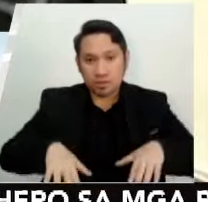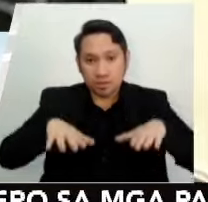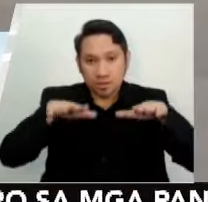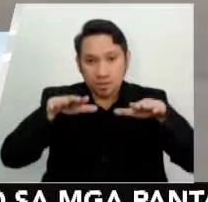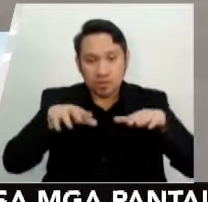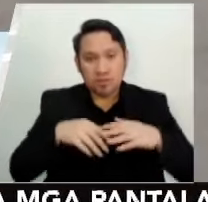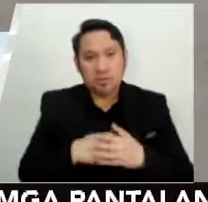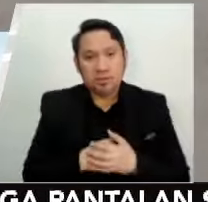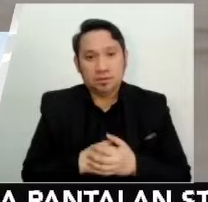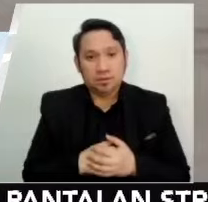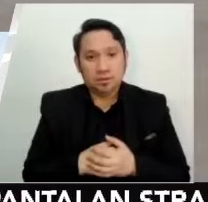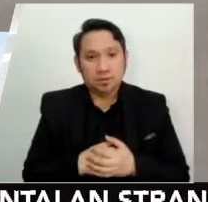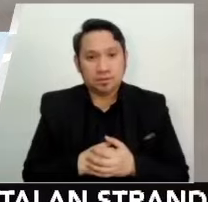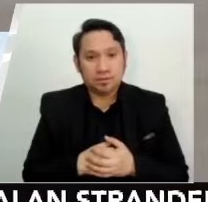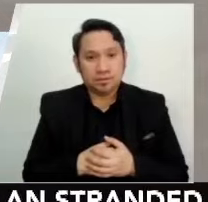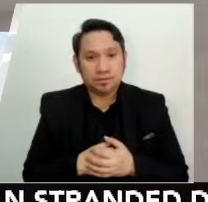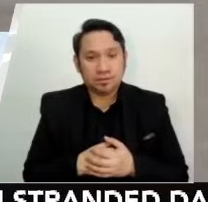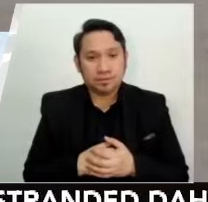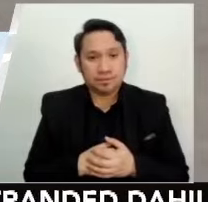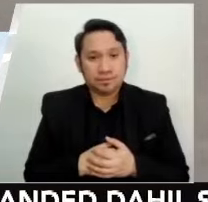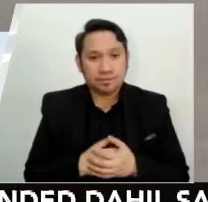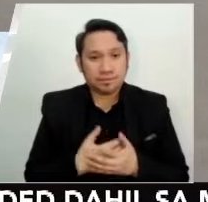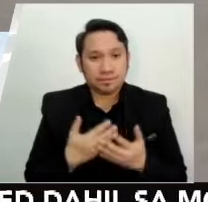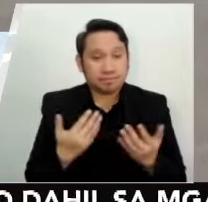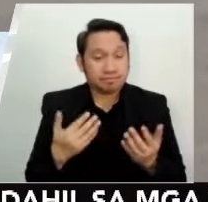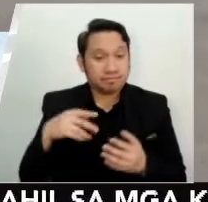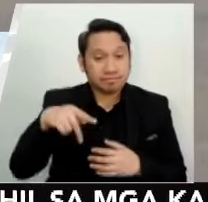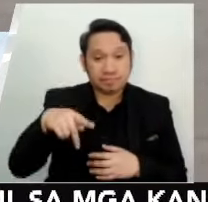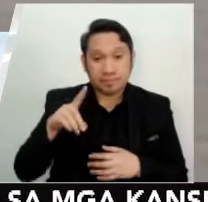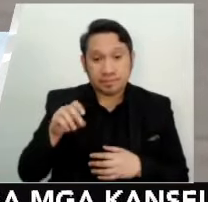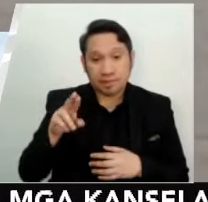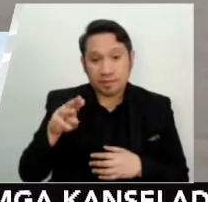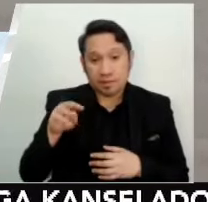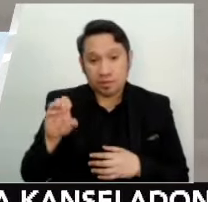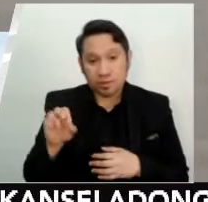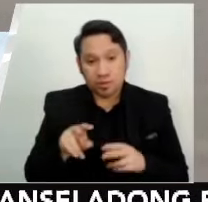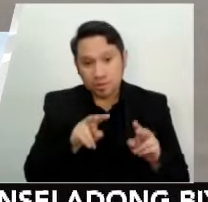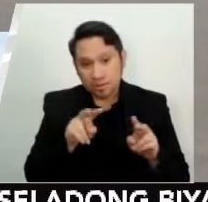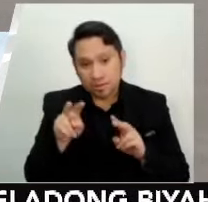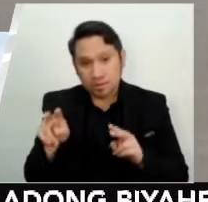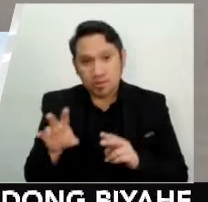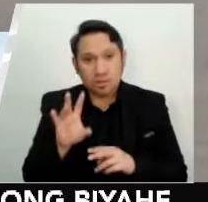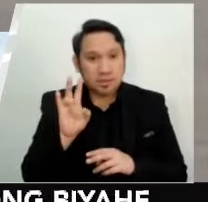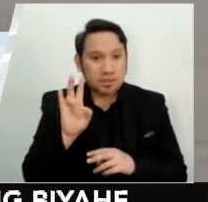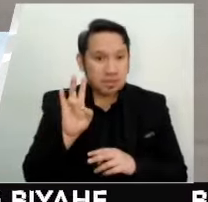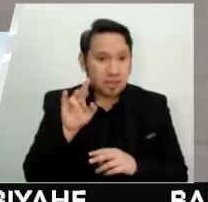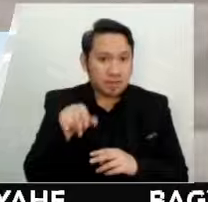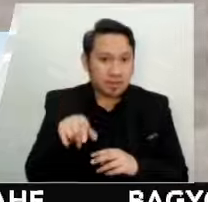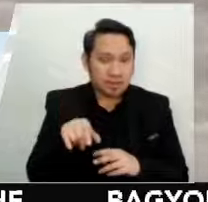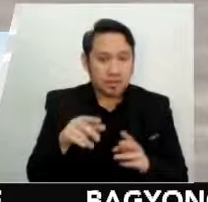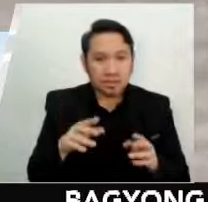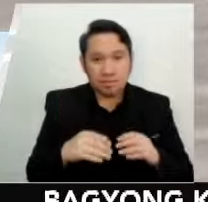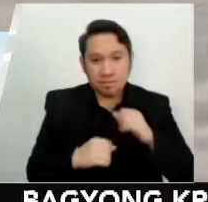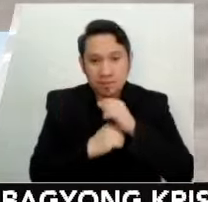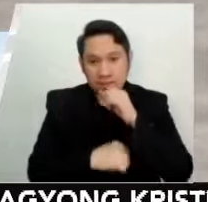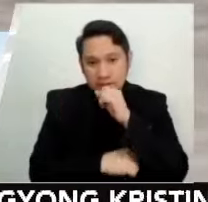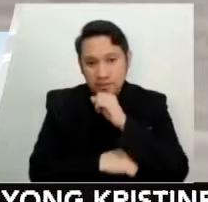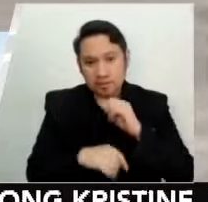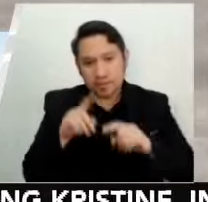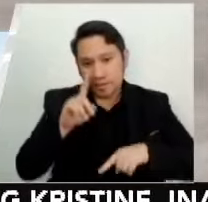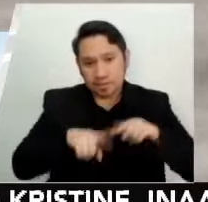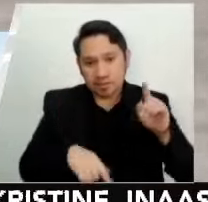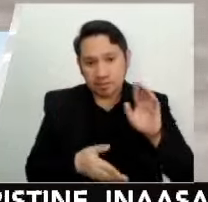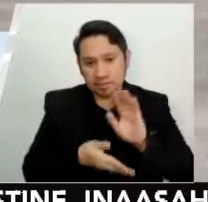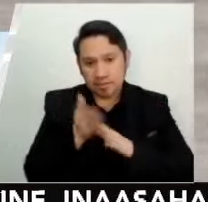Cagayan River. Sa monitoring ng PDRRMO, 7 overflow bridges sa probinsya ang hindi pa rin madaanan. Wala pa rin supply